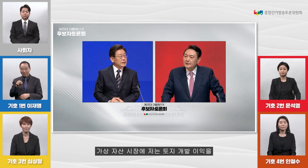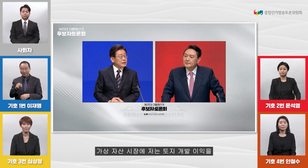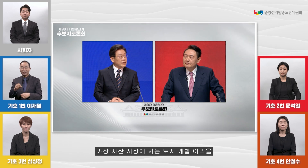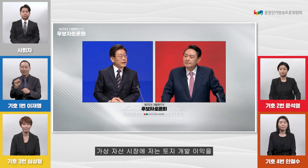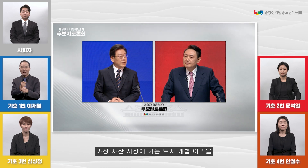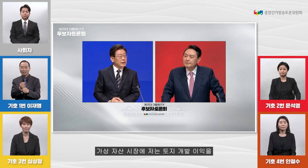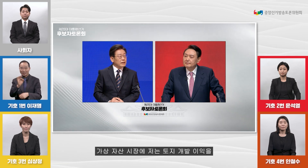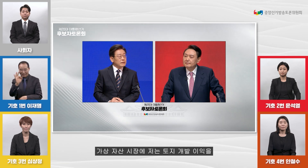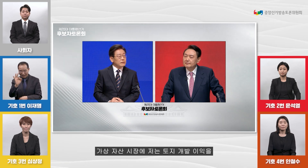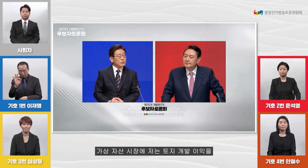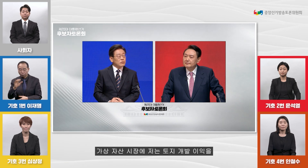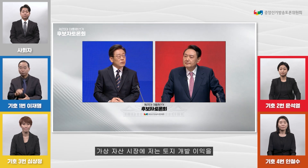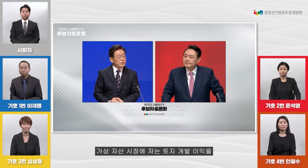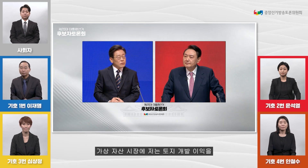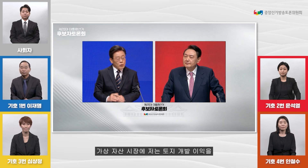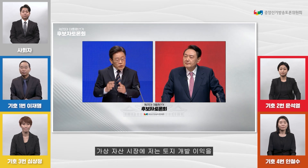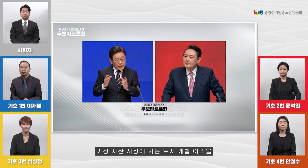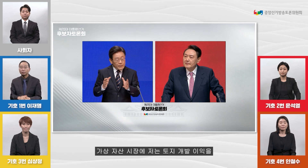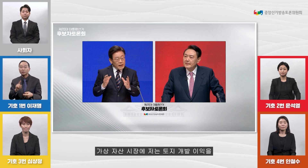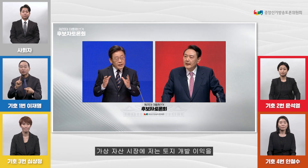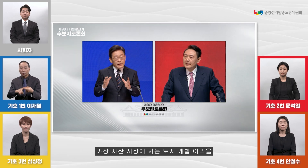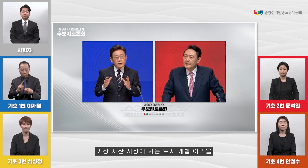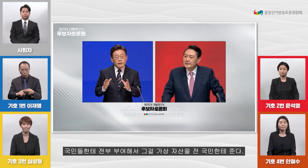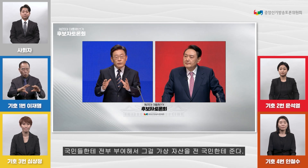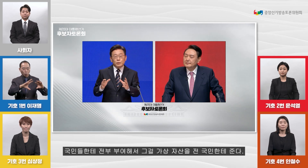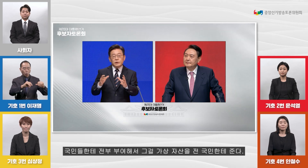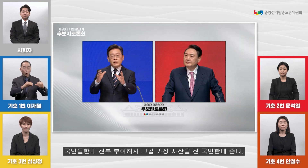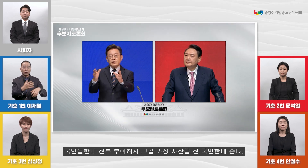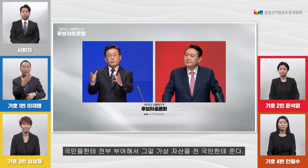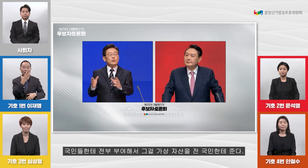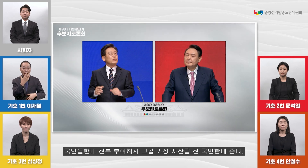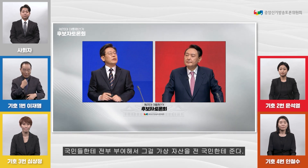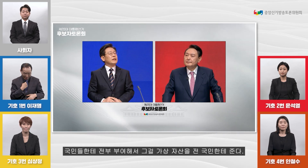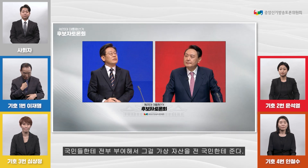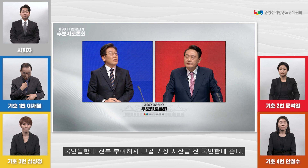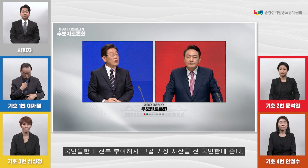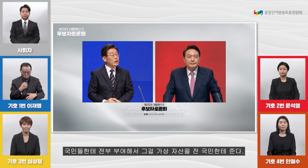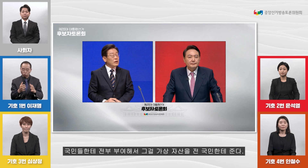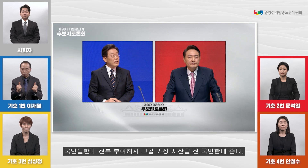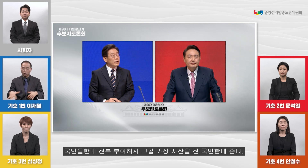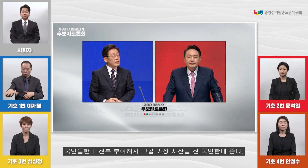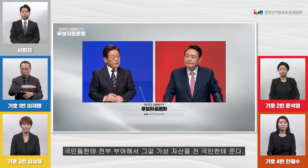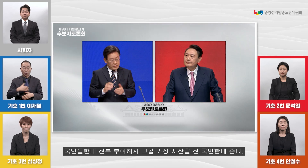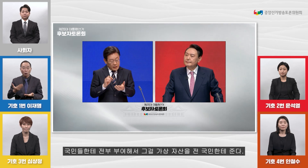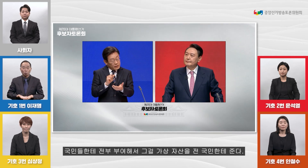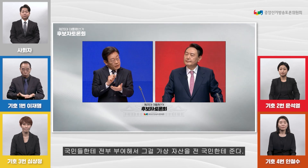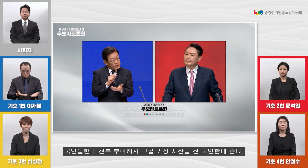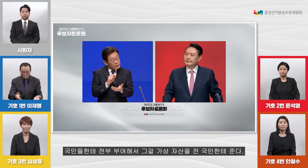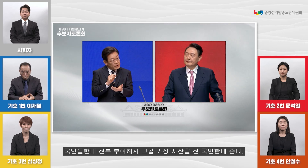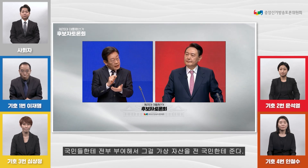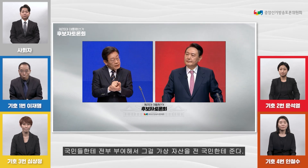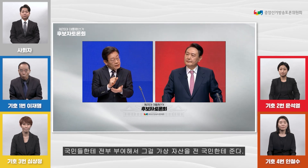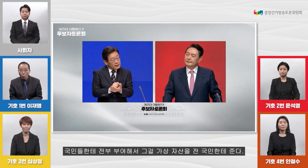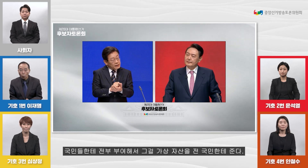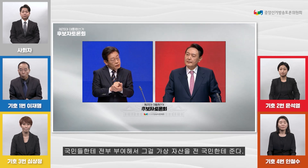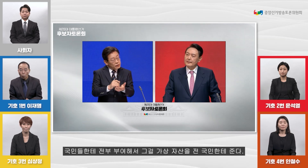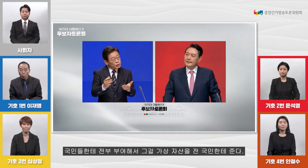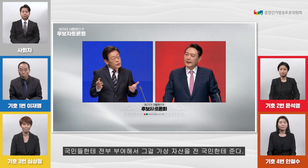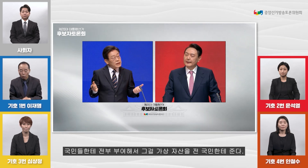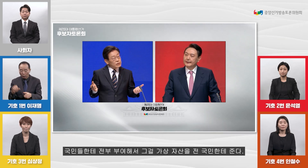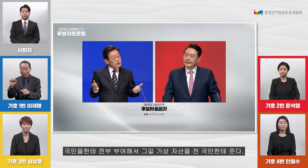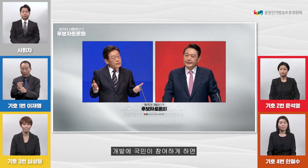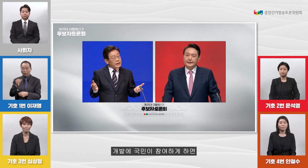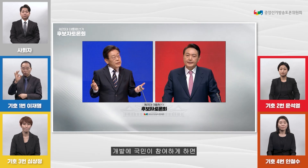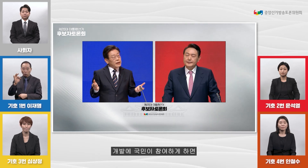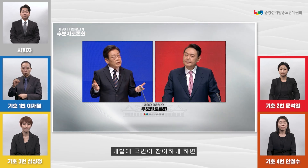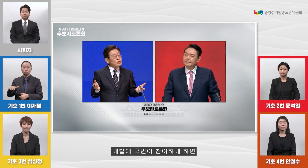가상자산 시장에 저는 토지 개발 이익을 국민들한테 전부 부여해가지고 그걸 가상자산으로 전